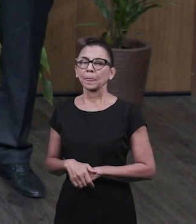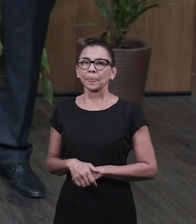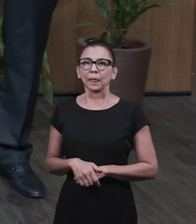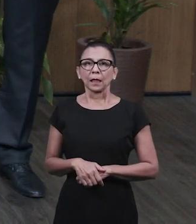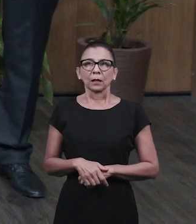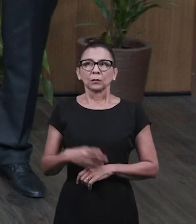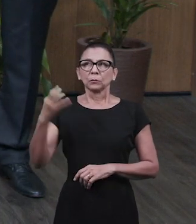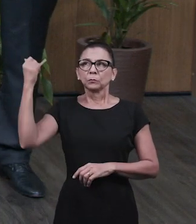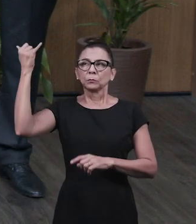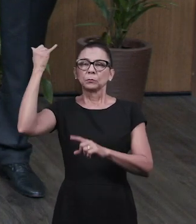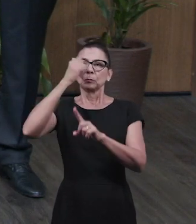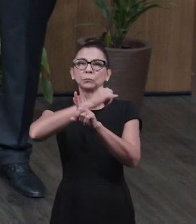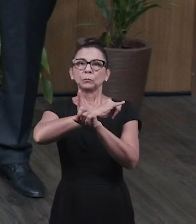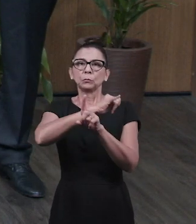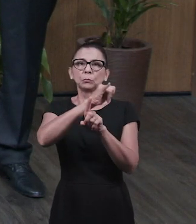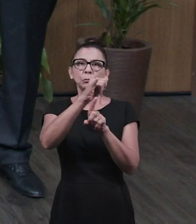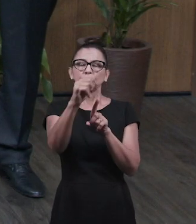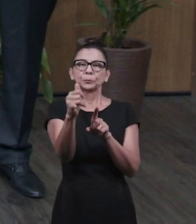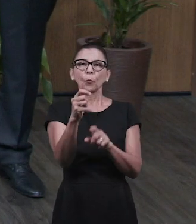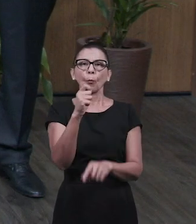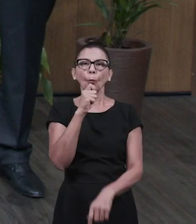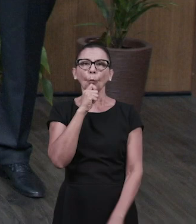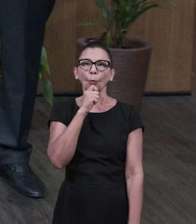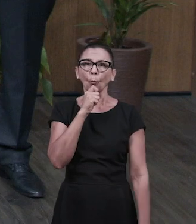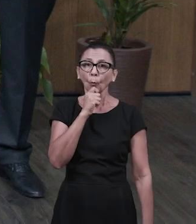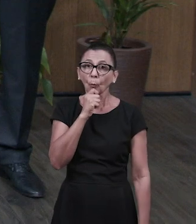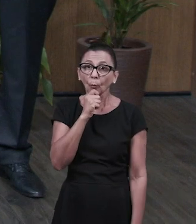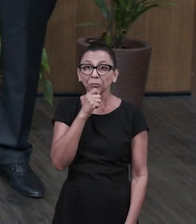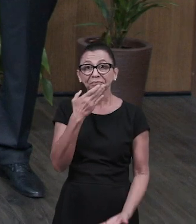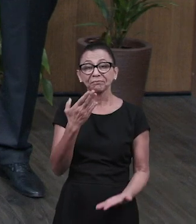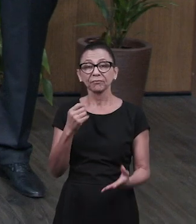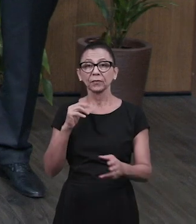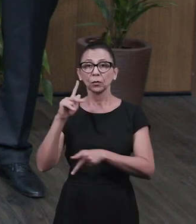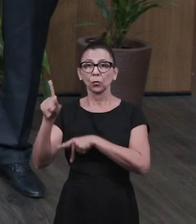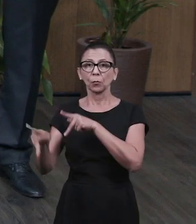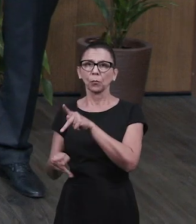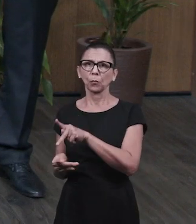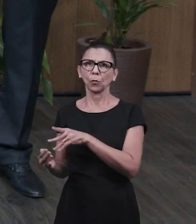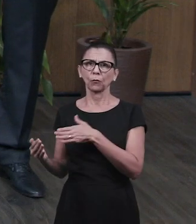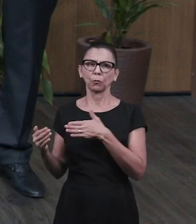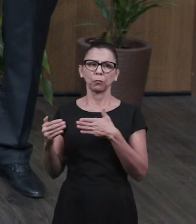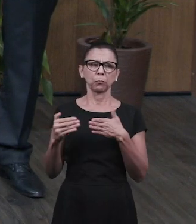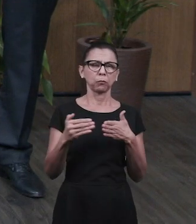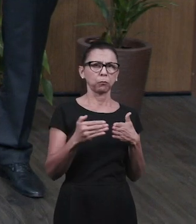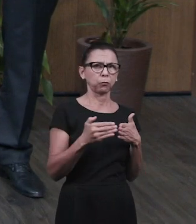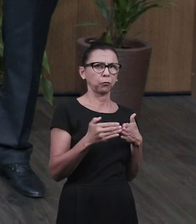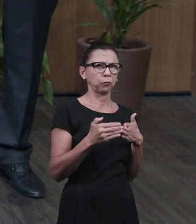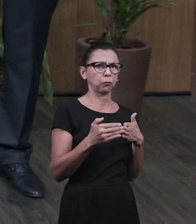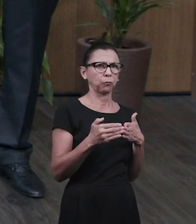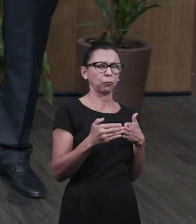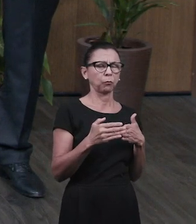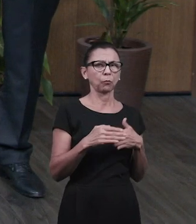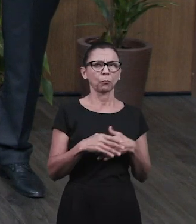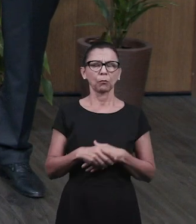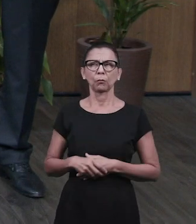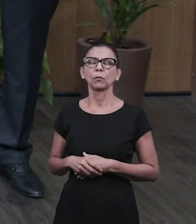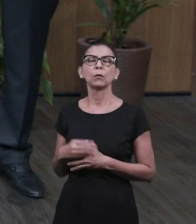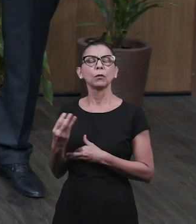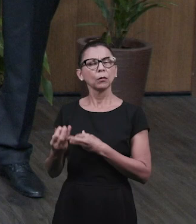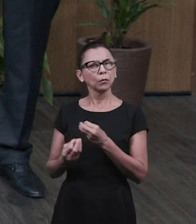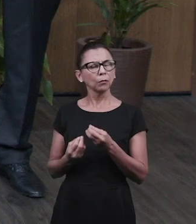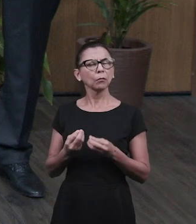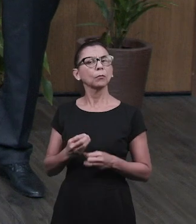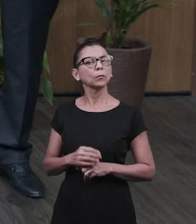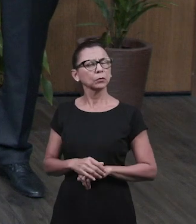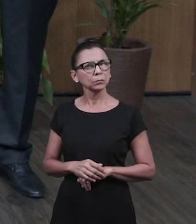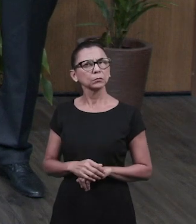quand elle affirme que s'il n'y a pas de prophétie, le peuple se corrompt. Comment ça